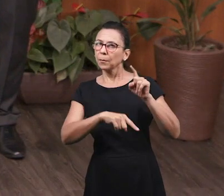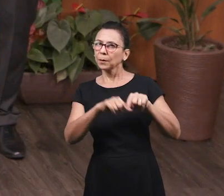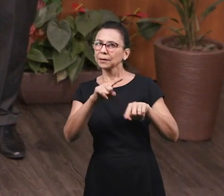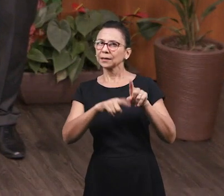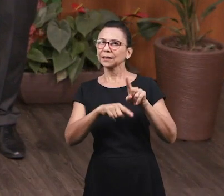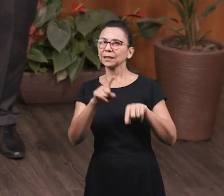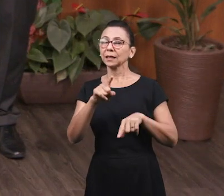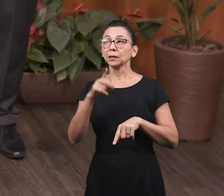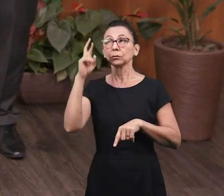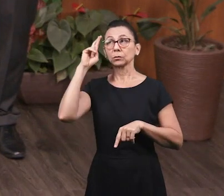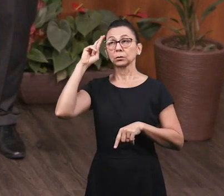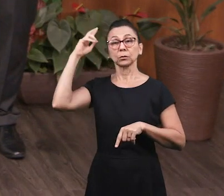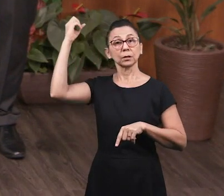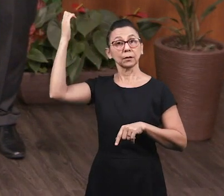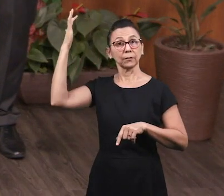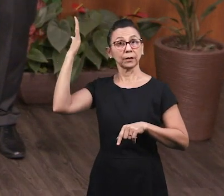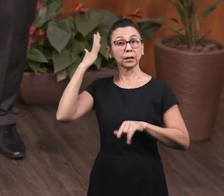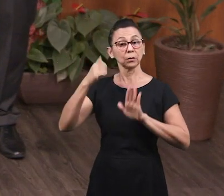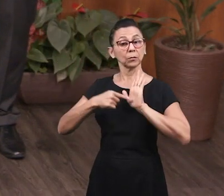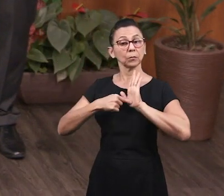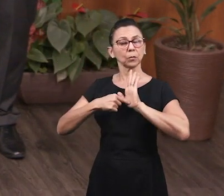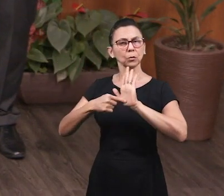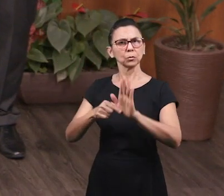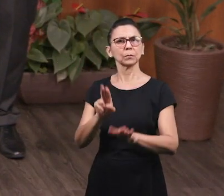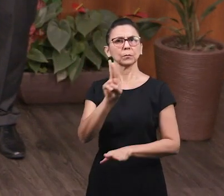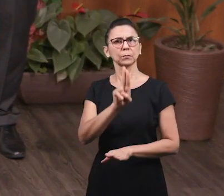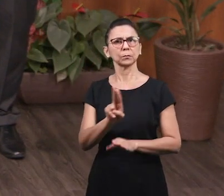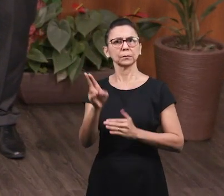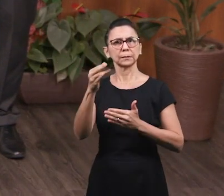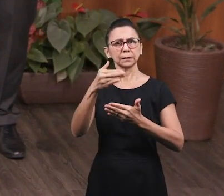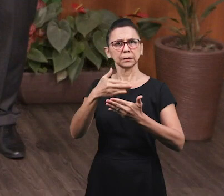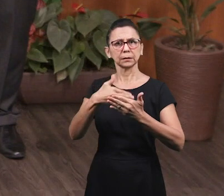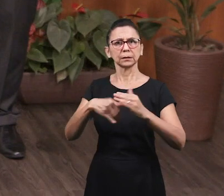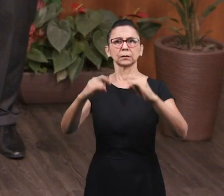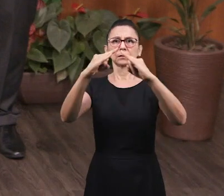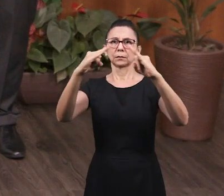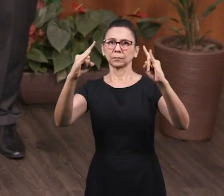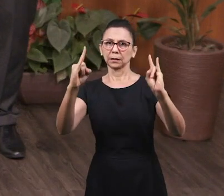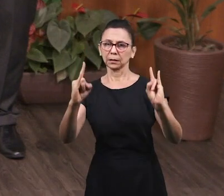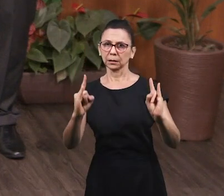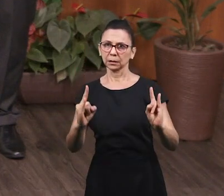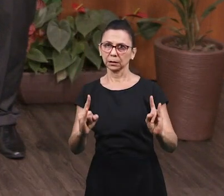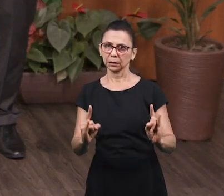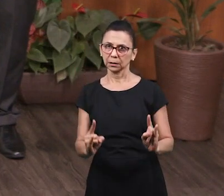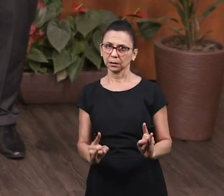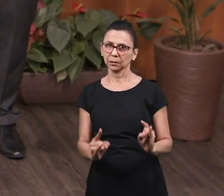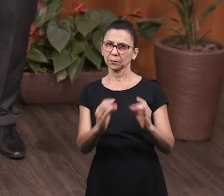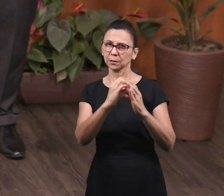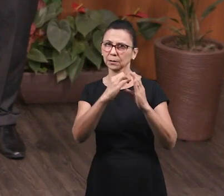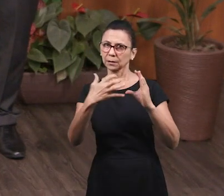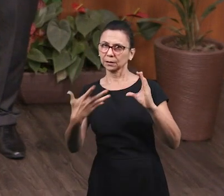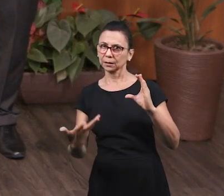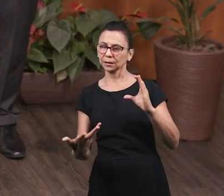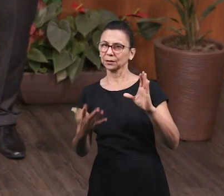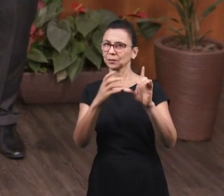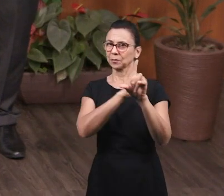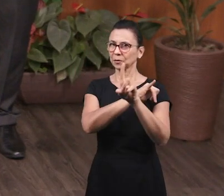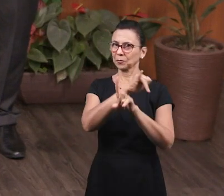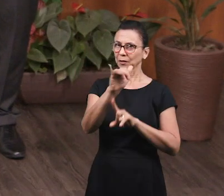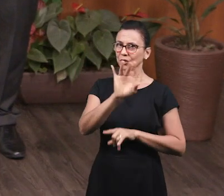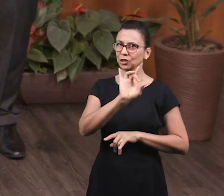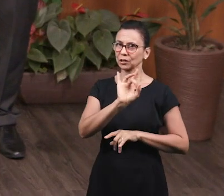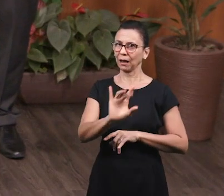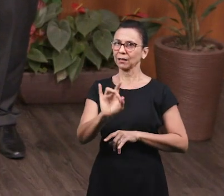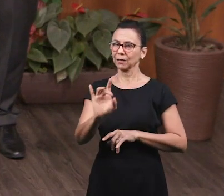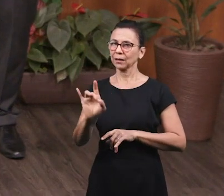d'Exode quelques matériaux que Dieu avait révélés pour être utilisés au tabernacle et ses aspects